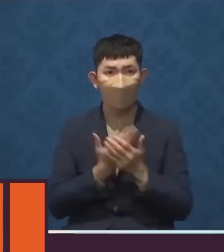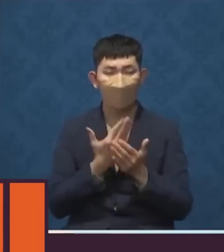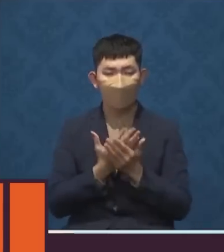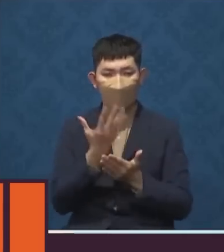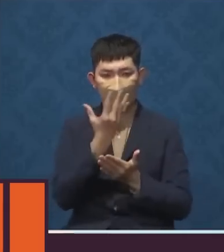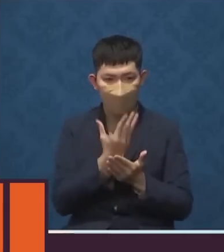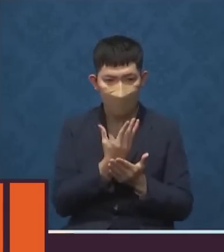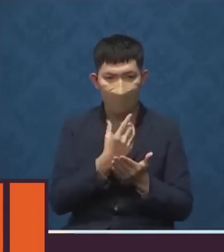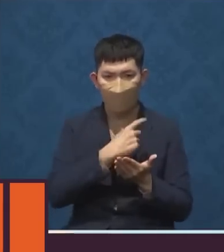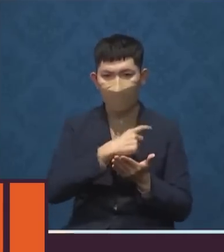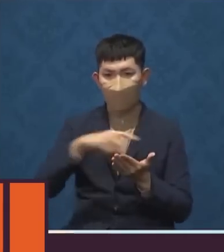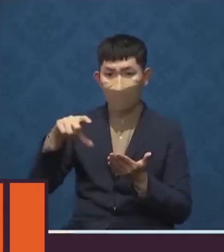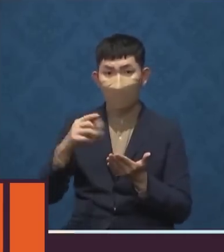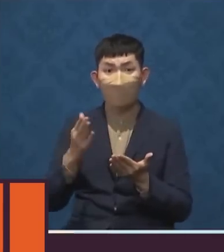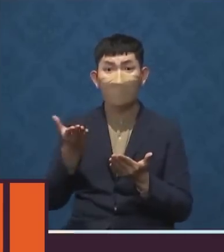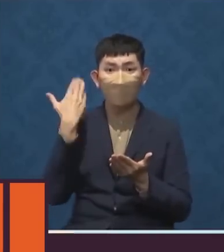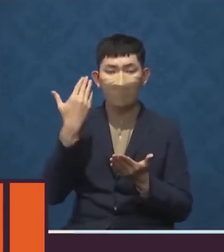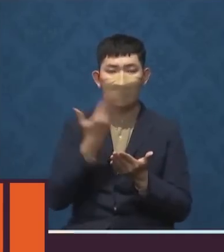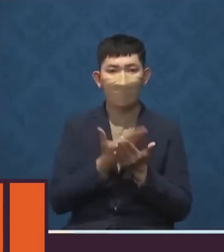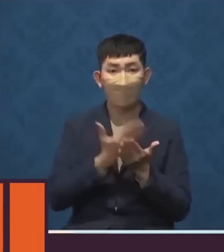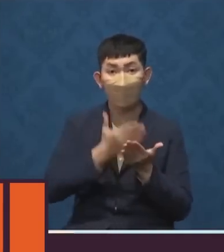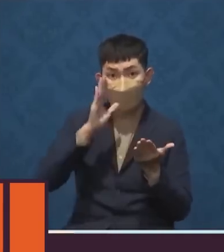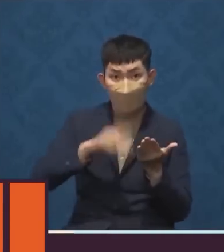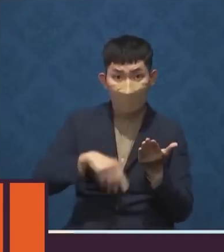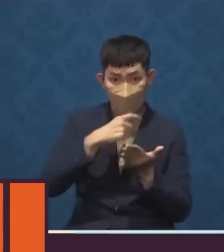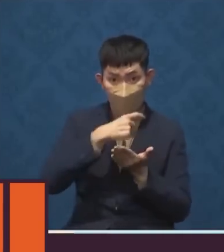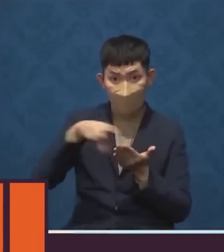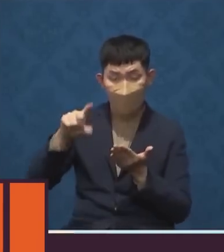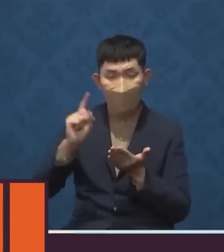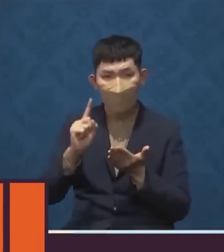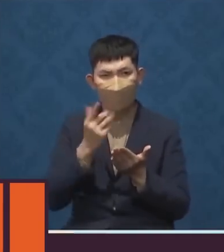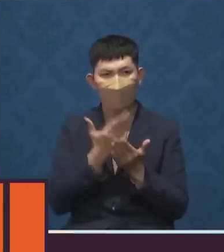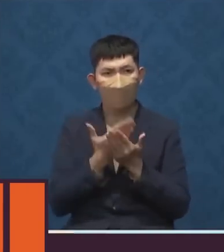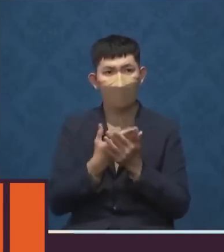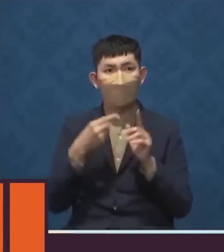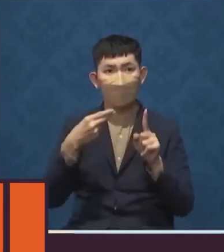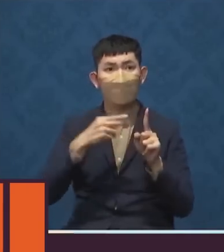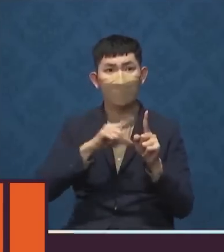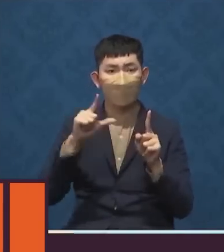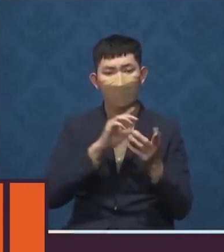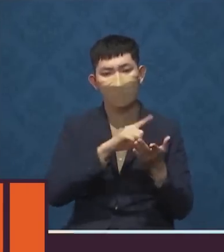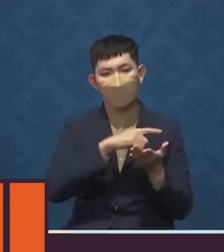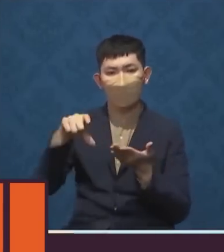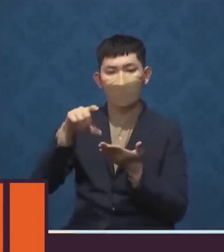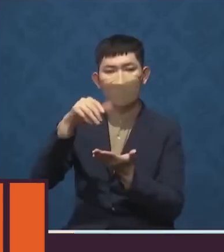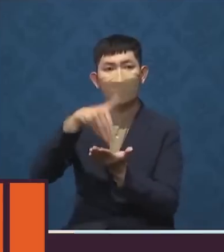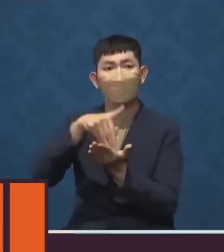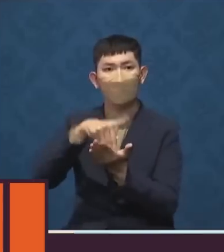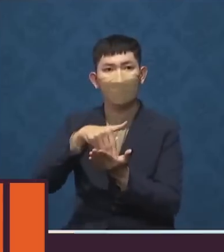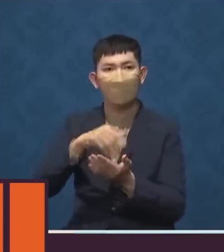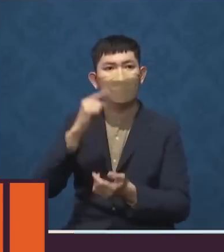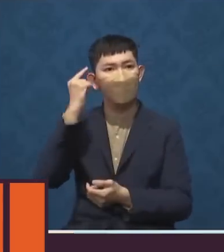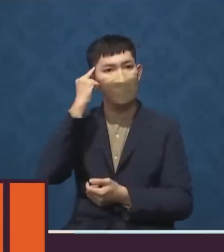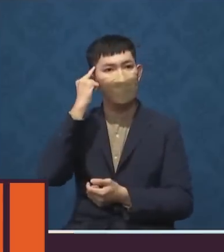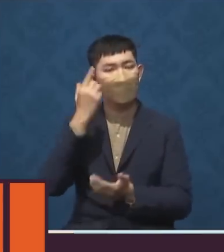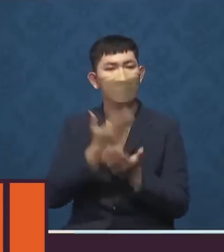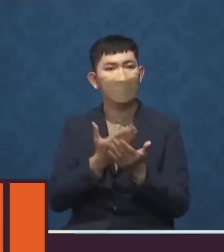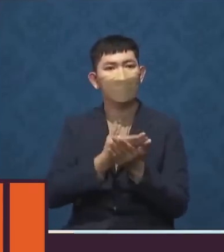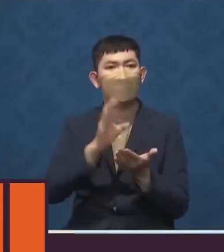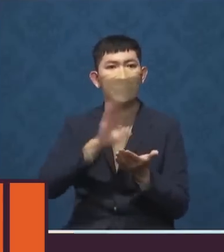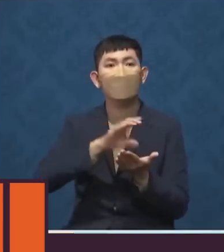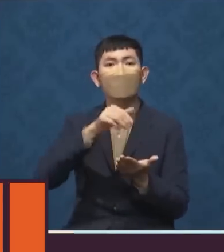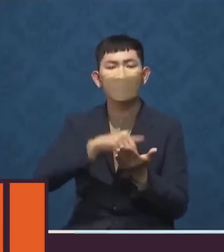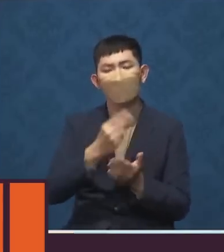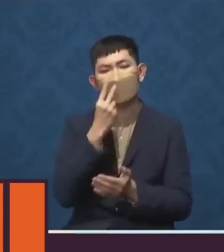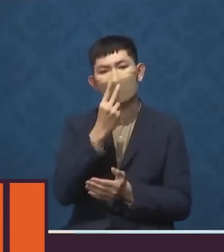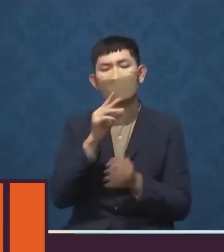ส่วนที่จะมีการตัดในตอนแรกจำนวไมใช่น้อยนะครั เป็หลักหมื่นร้านเข้าไปใงบกลาง เพระเราก็เชื่อวาคนทใช้งบกลางจะพูดถง